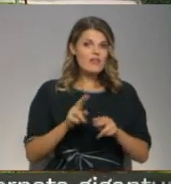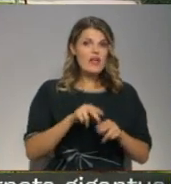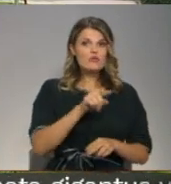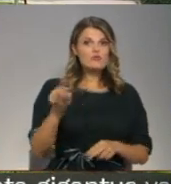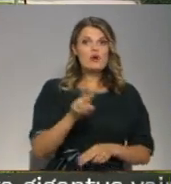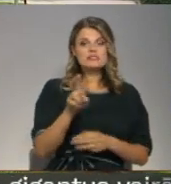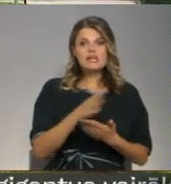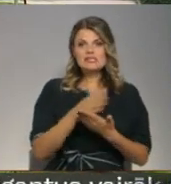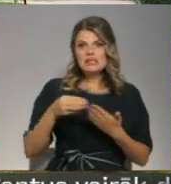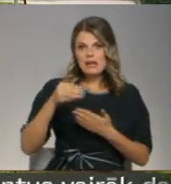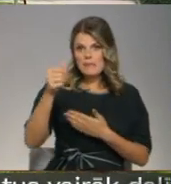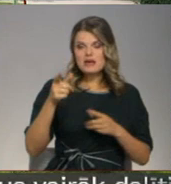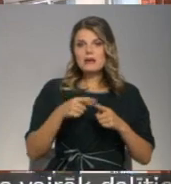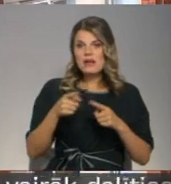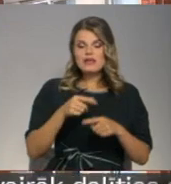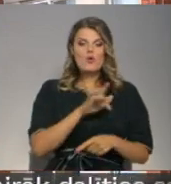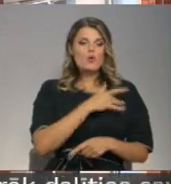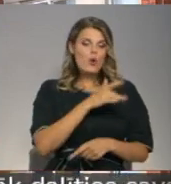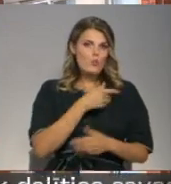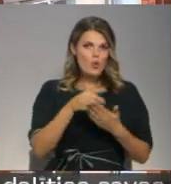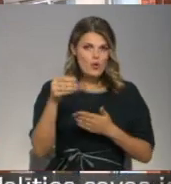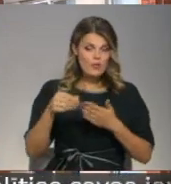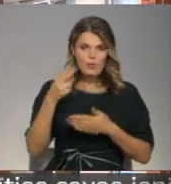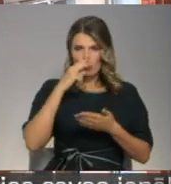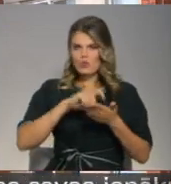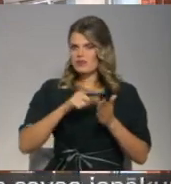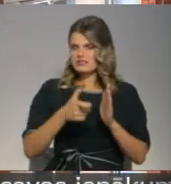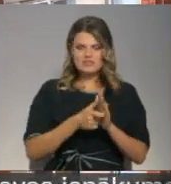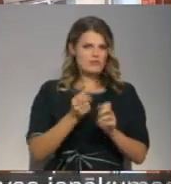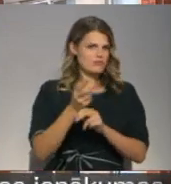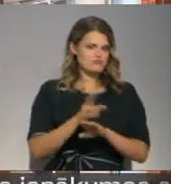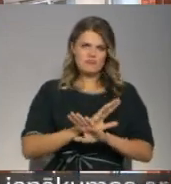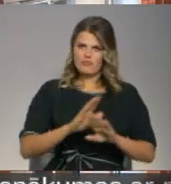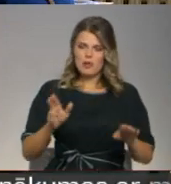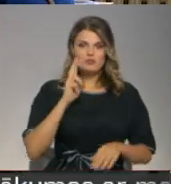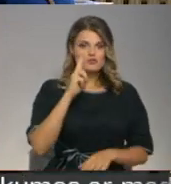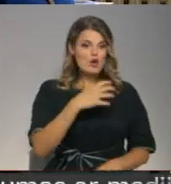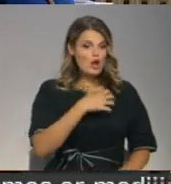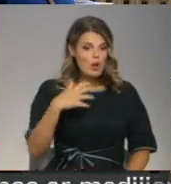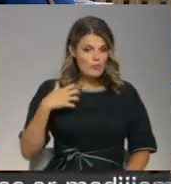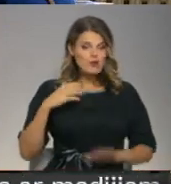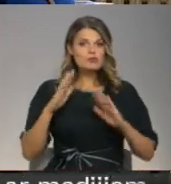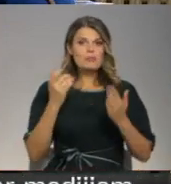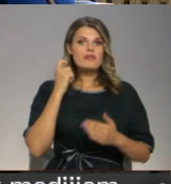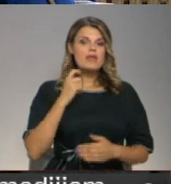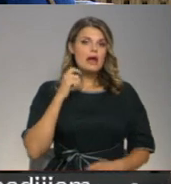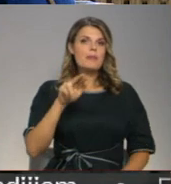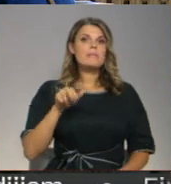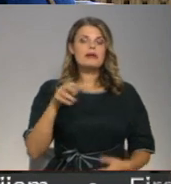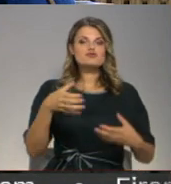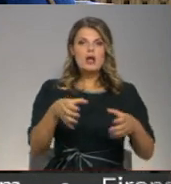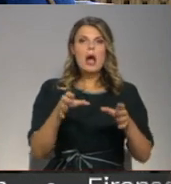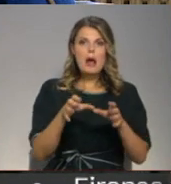kuri kārtīgi maksā par īri un komunālajiem pakalpojumiem, no dzīvokļa laukā neliks, sola pašvaldība. Tikmēr Jēkabpils pensionāru